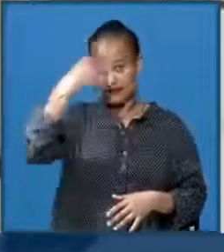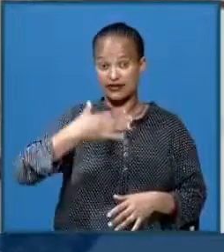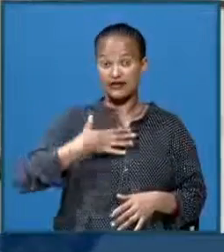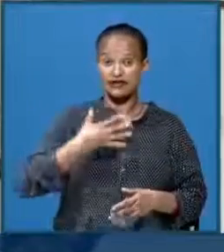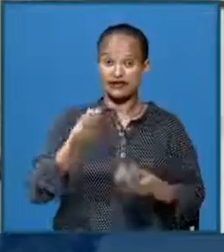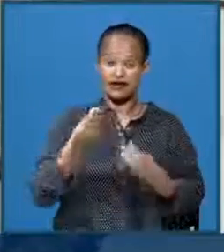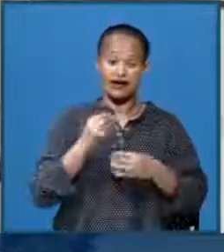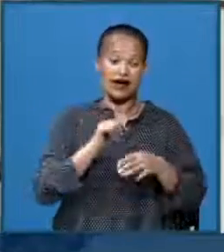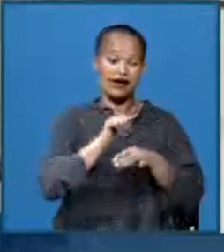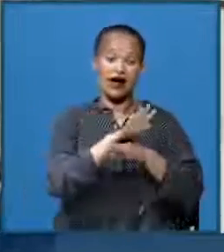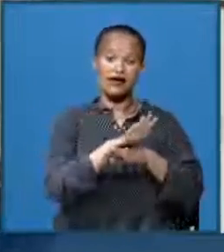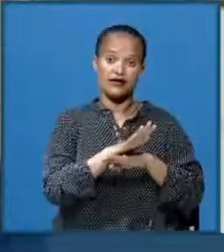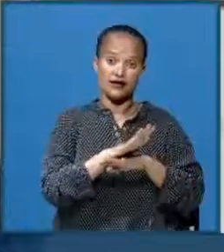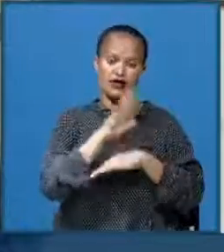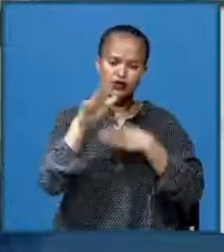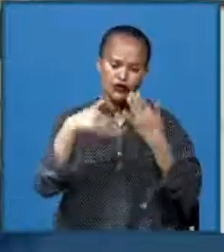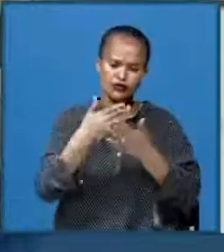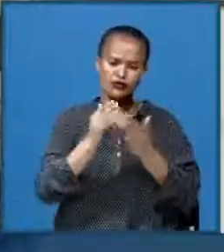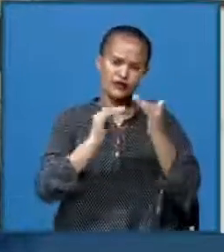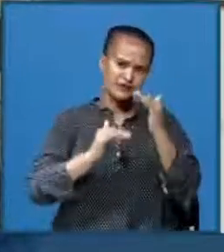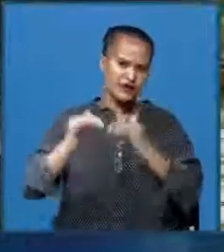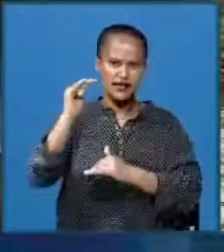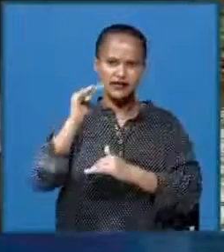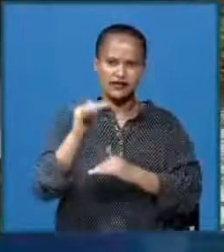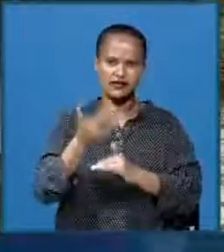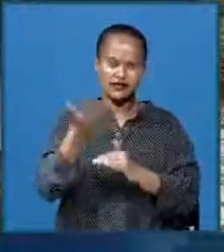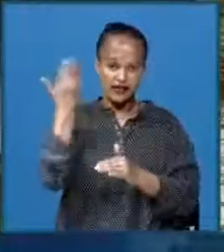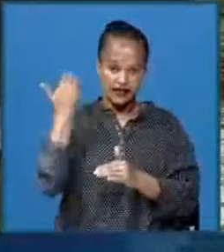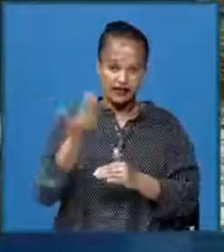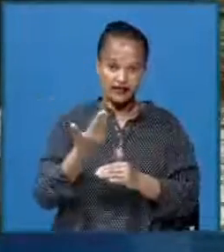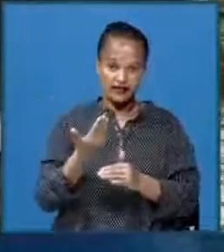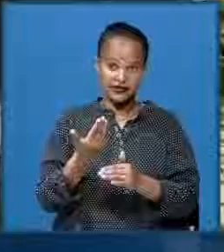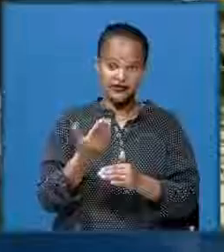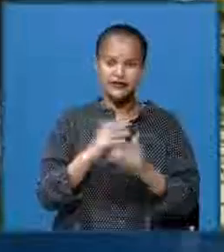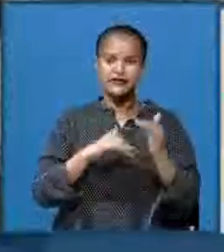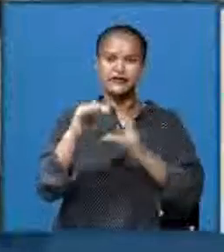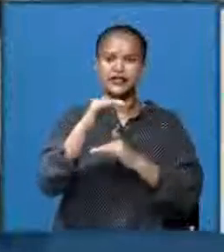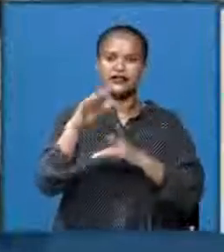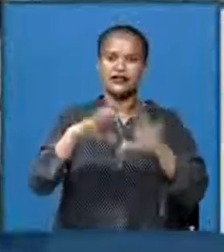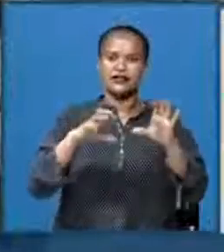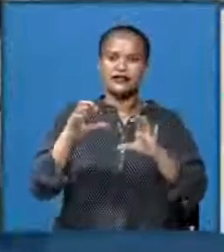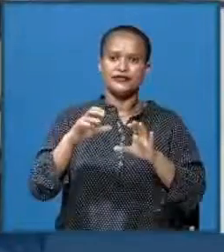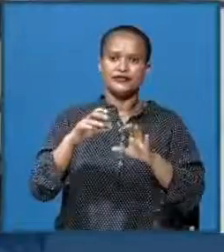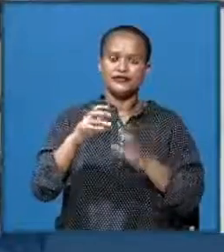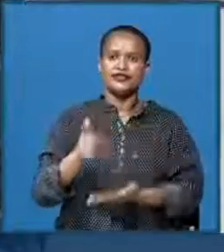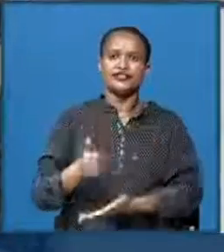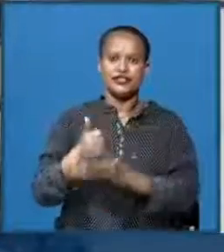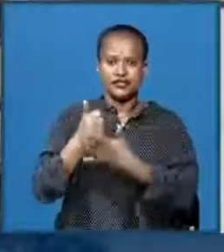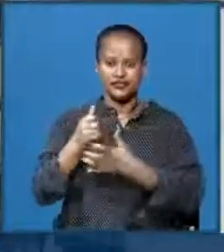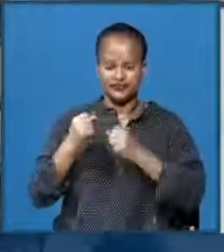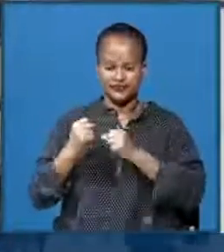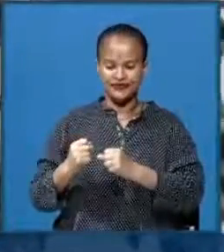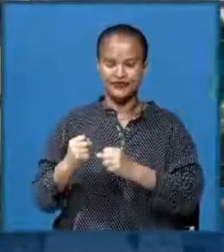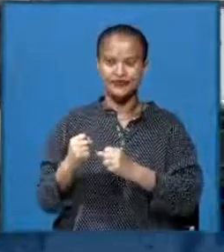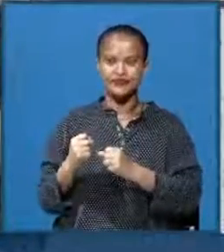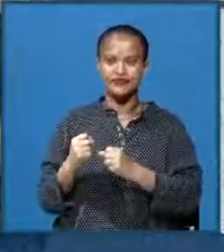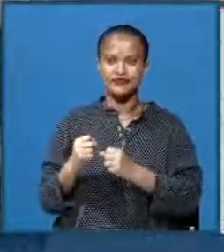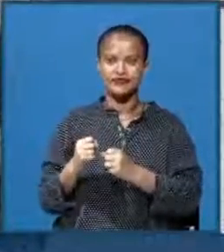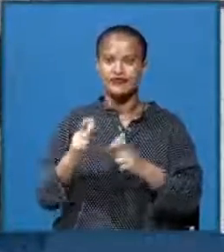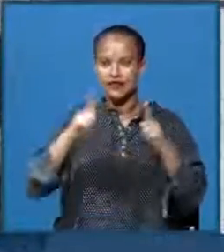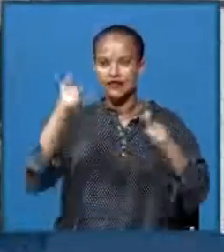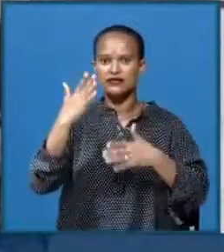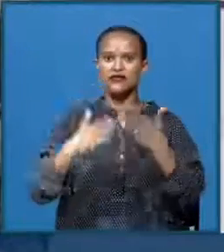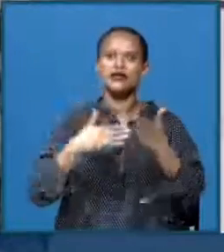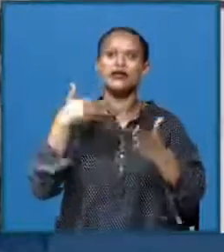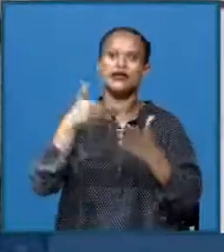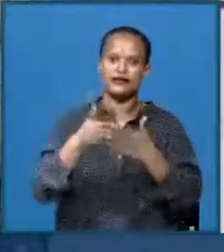ዝሃበና ሓደራ ኩሉ ብዝበለፀ ሕዚ ካብቲ ዝሓለፈ ዝበለፀ ጌርና ደጀና ምስ ተጠናኺርና ኣብ ዝለዓለ